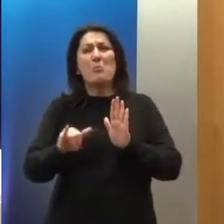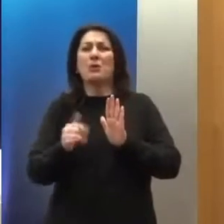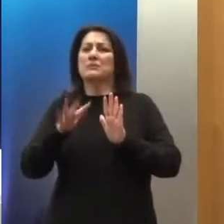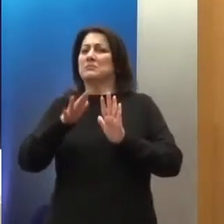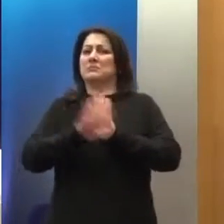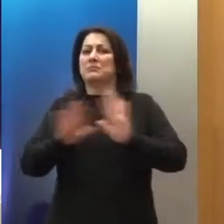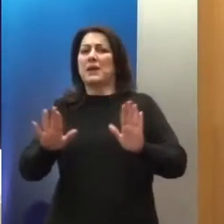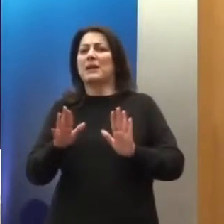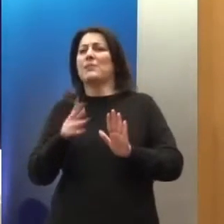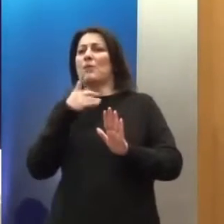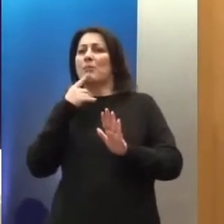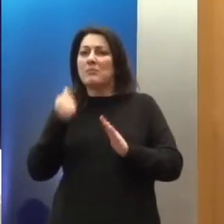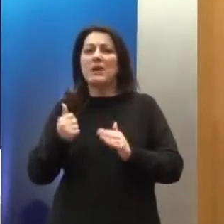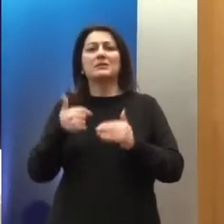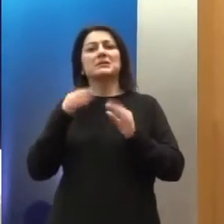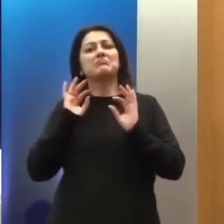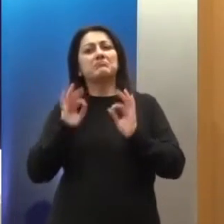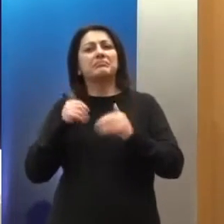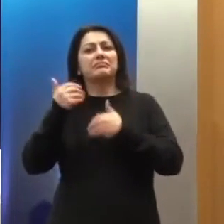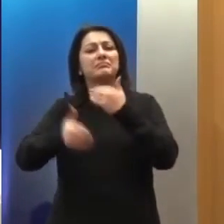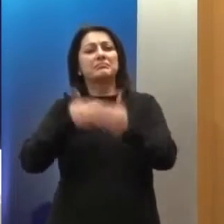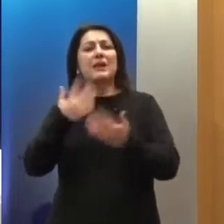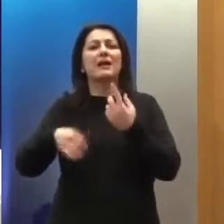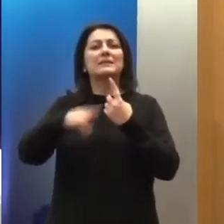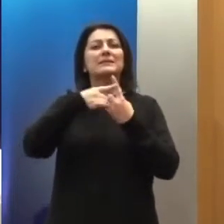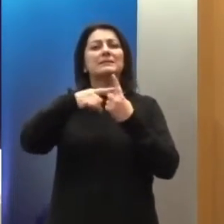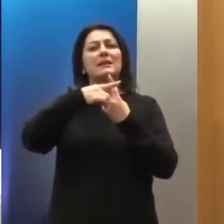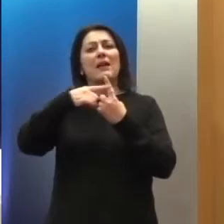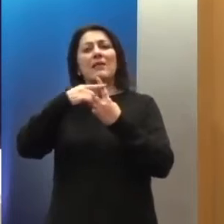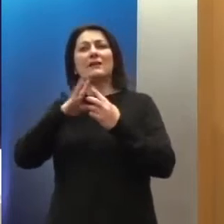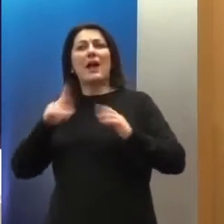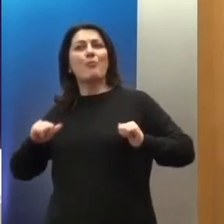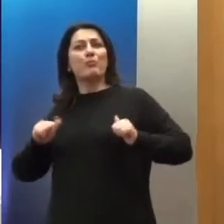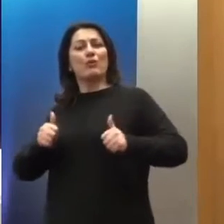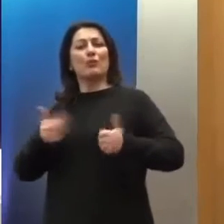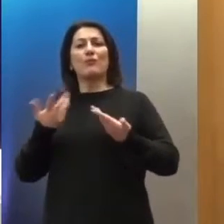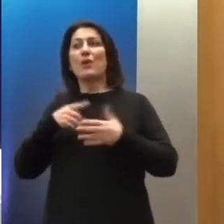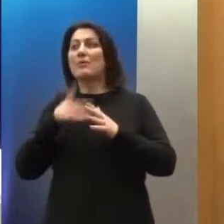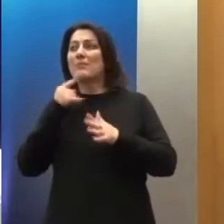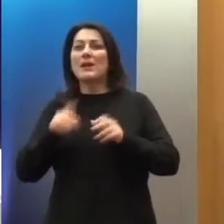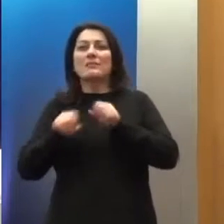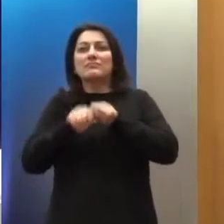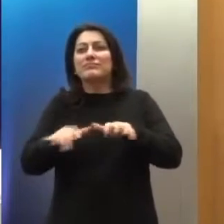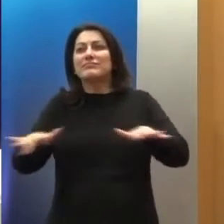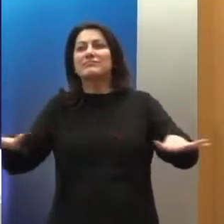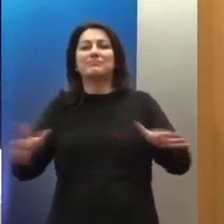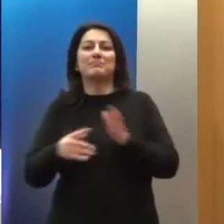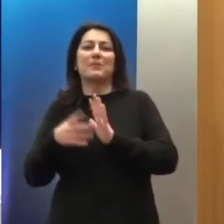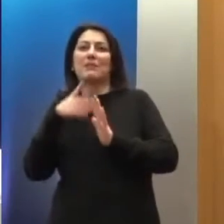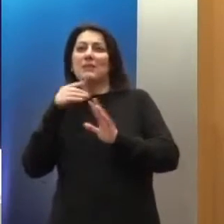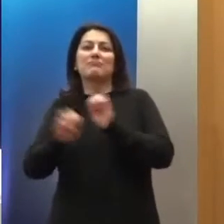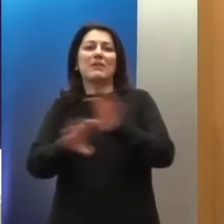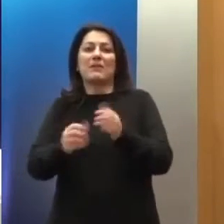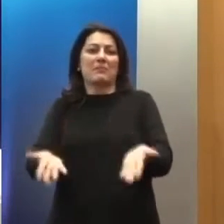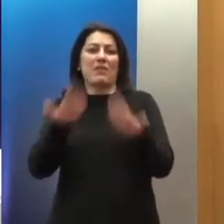εγκαίρως και περιοδικά τα θετικά και τις θετικές πρωτοβουλίες τις οποίες αναλαμβάνουμε και αυτό γίνεται συνήθως με έναν